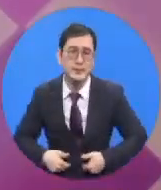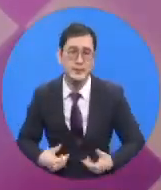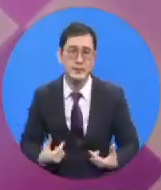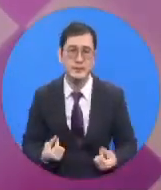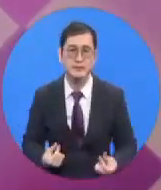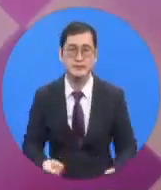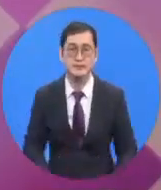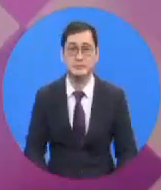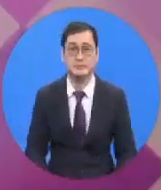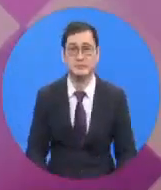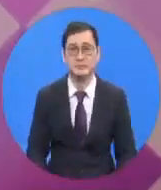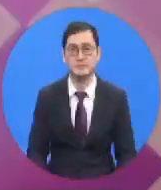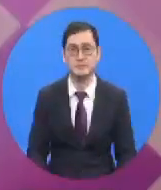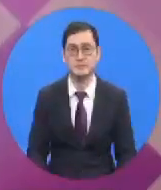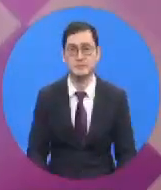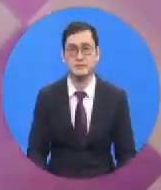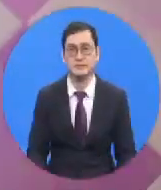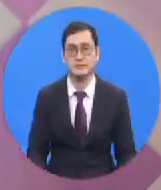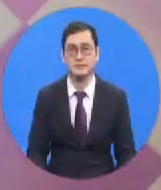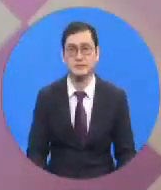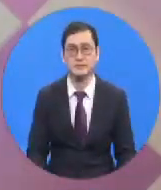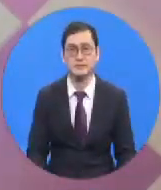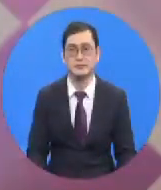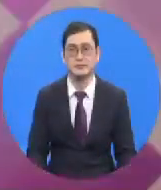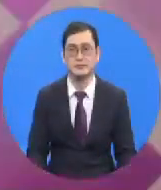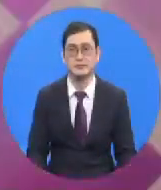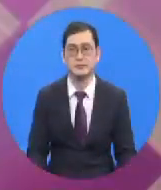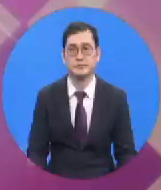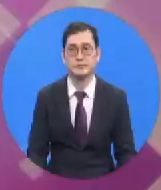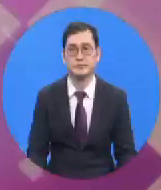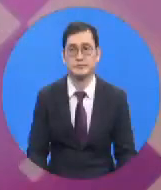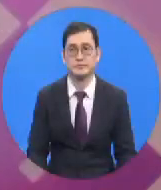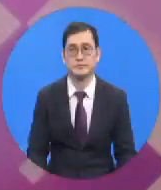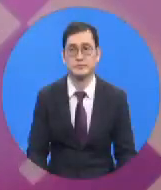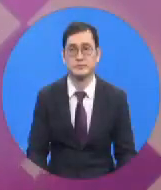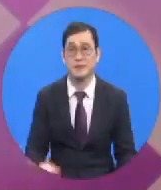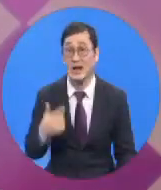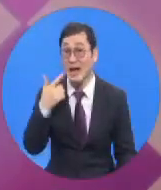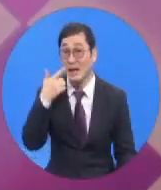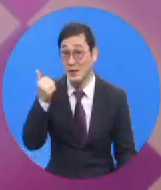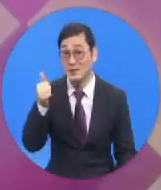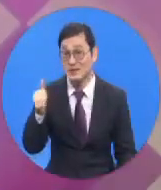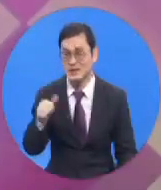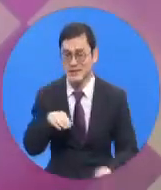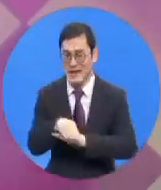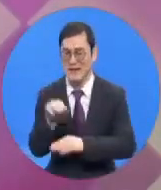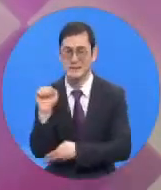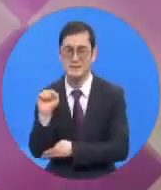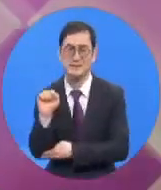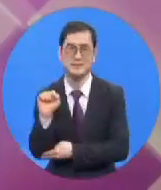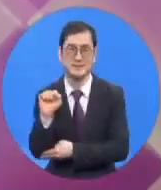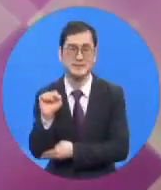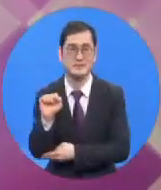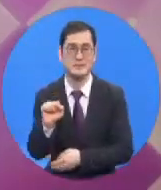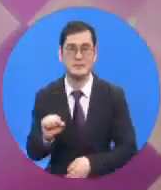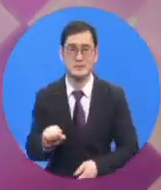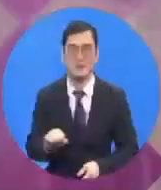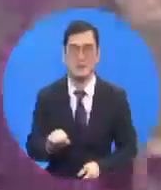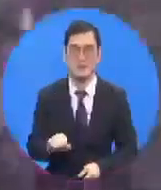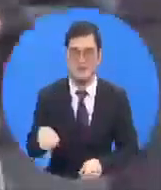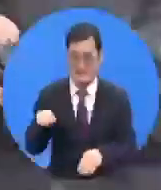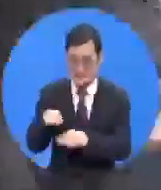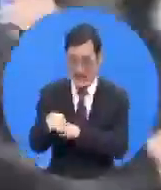화면 속에서 양부가 몰고 온 차를 두고 차를 향해서 시민들이 발길 지르라고